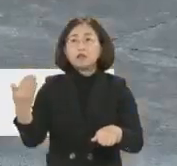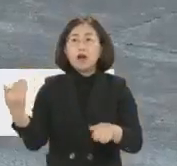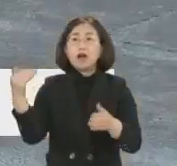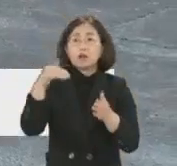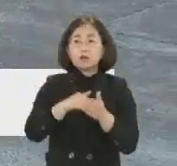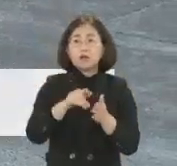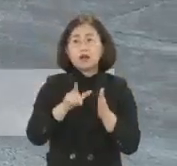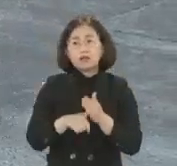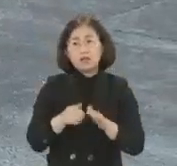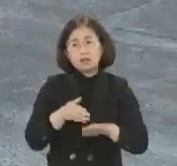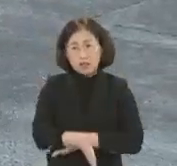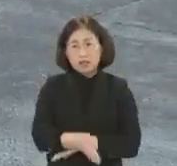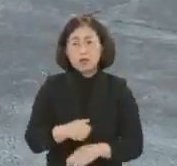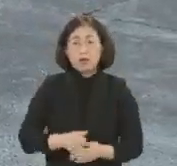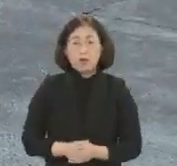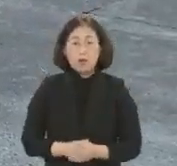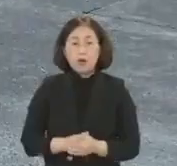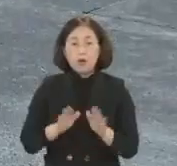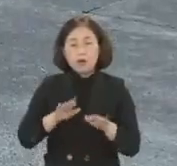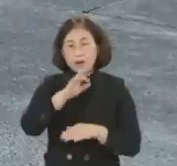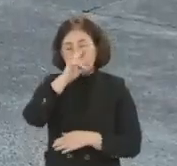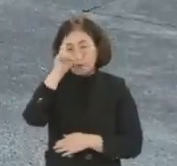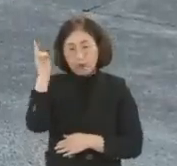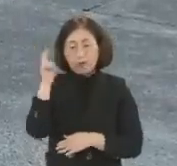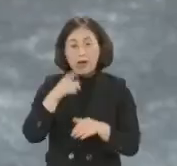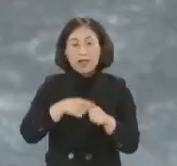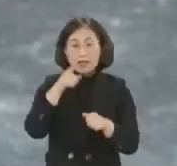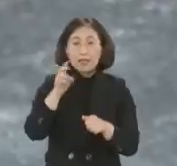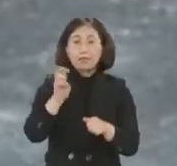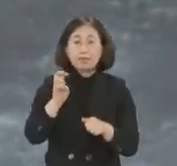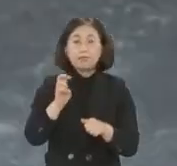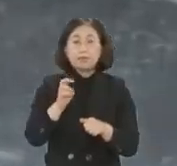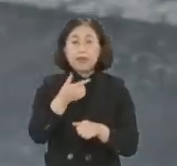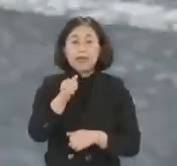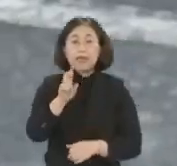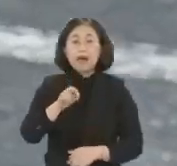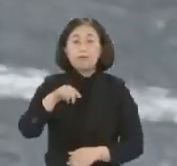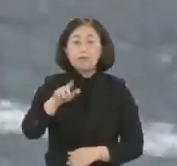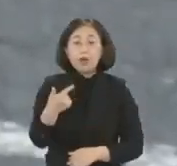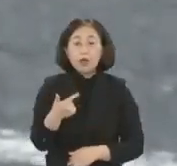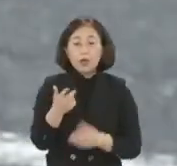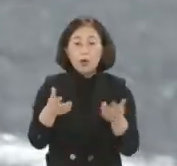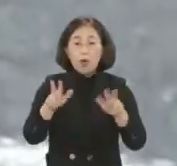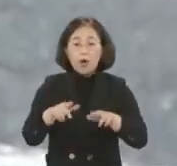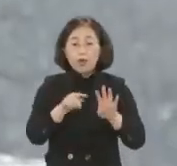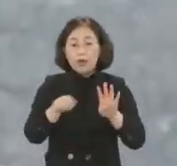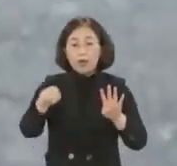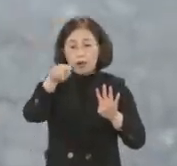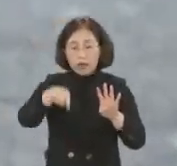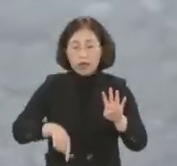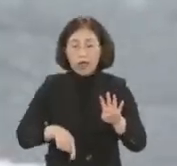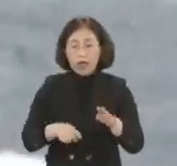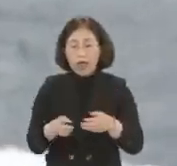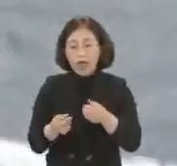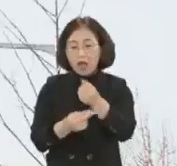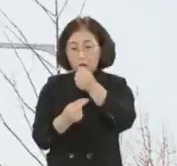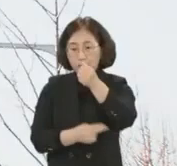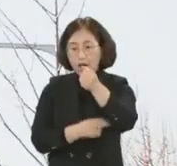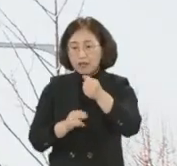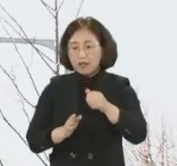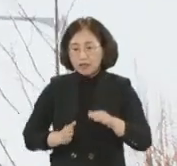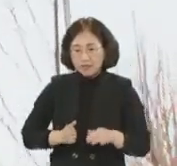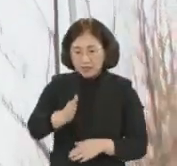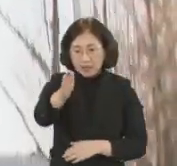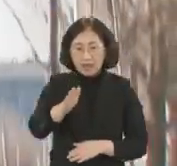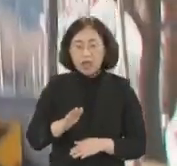늦었습니다. 오늘 새벽 1시 반쯤 대전시 서구 탄방동 남선공원 내거리에서 교량을 건너 직진하던 K5